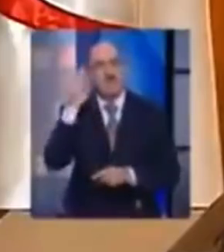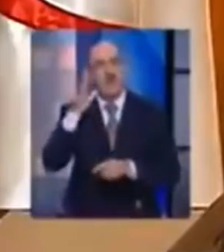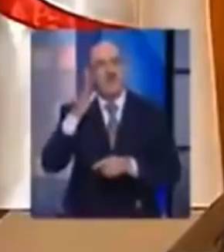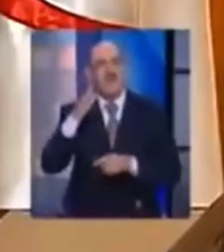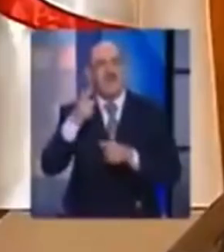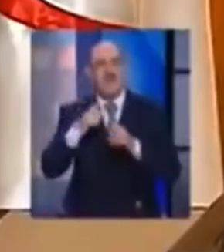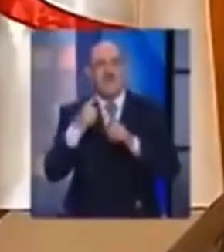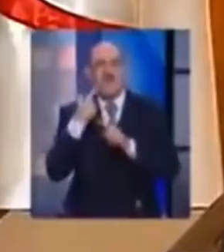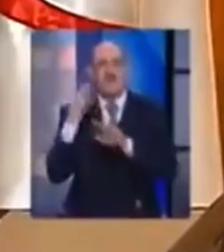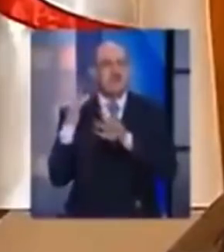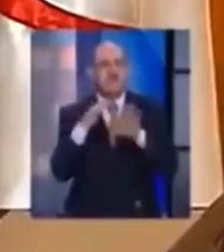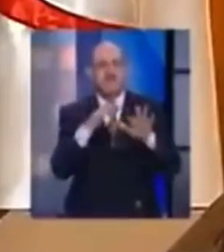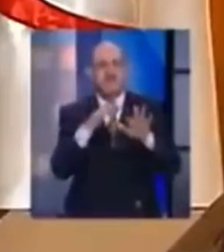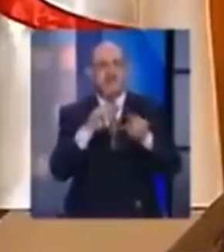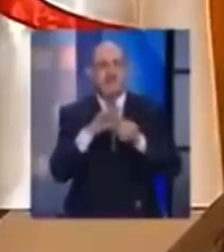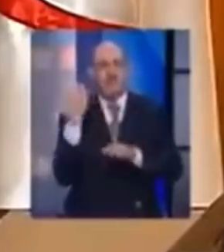للمسيرات التي نفتخر بها